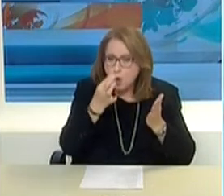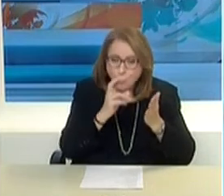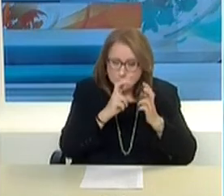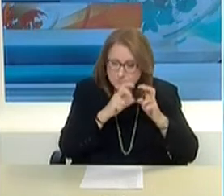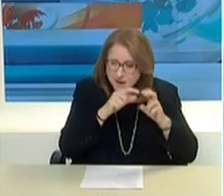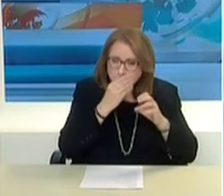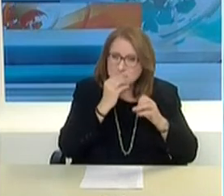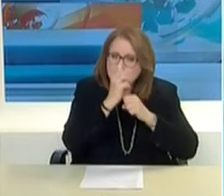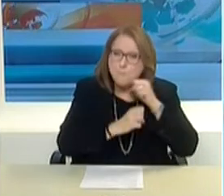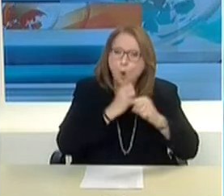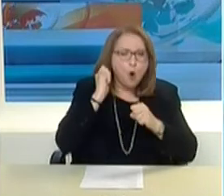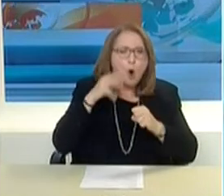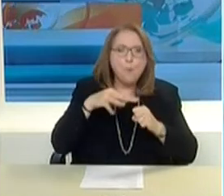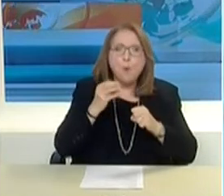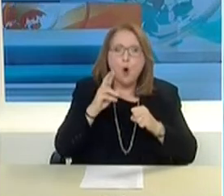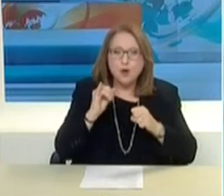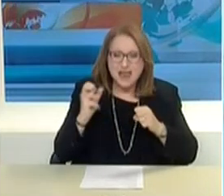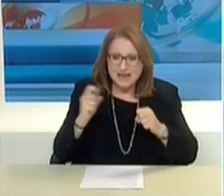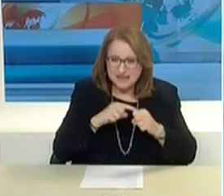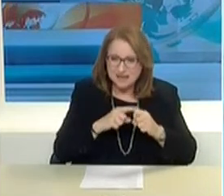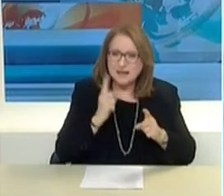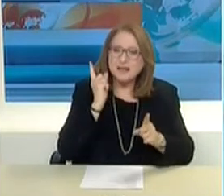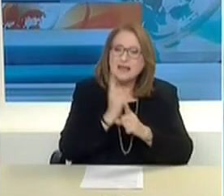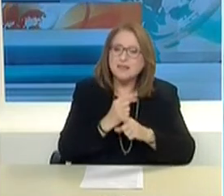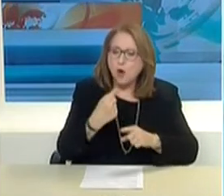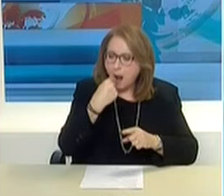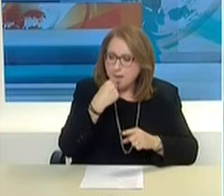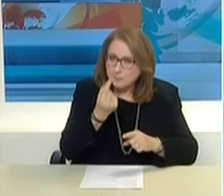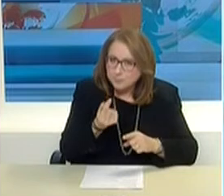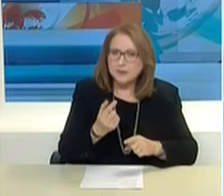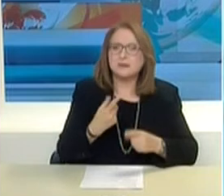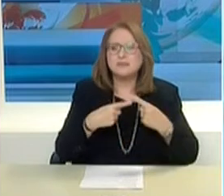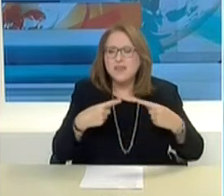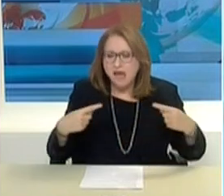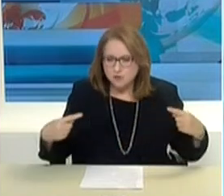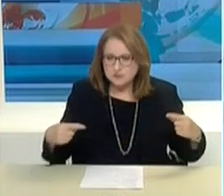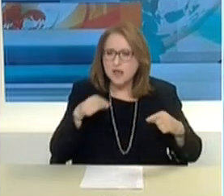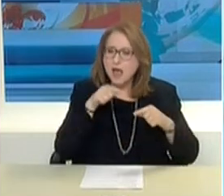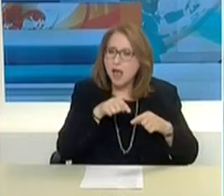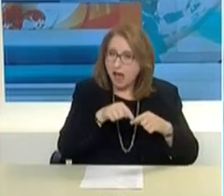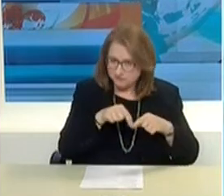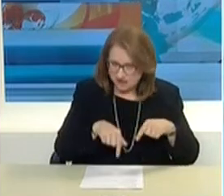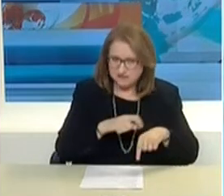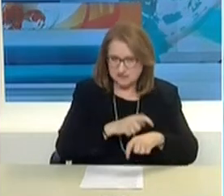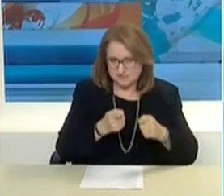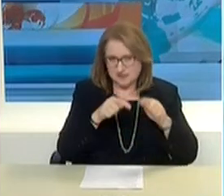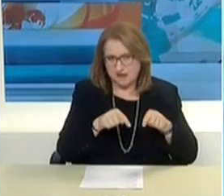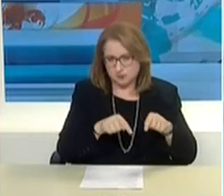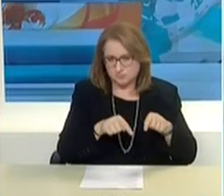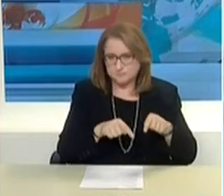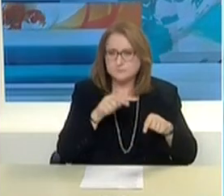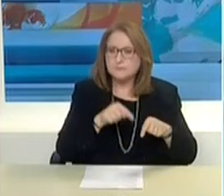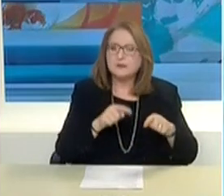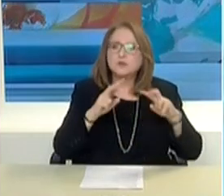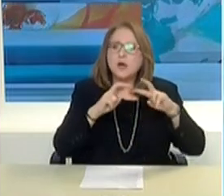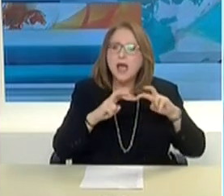Χρειάζεται ειδική διαδικασία λήψης με στυλαιό ή γαργαρισμό, οι οποίες χρησιμοποιούνται αυτή τη στιγμή. Και είναι οι